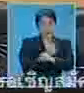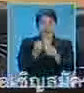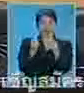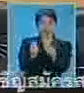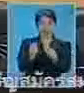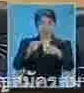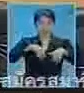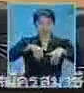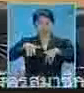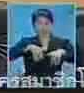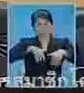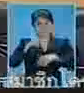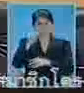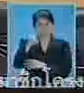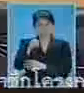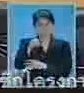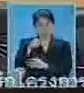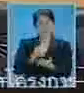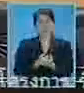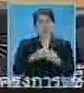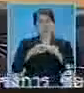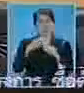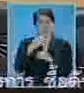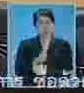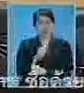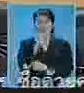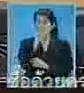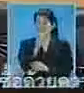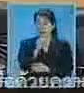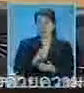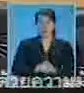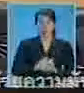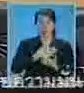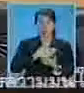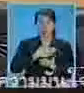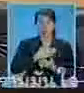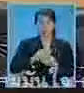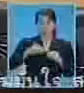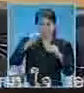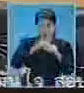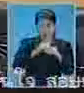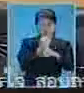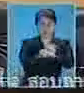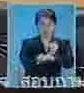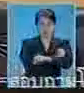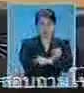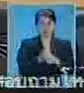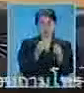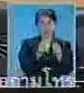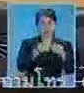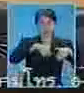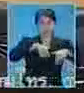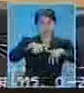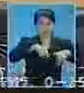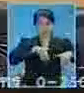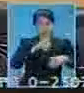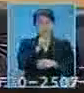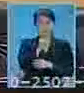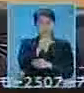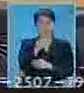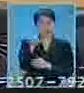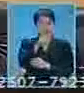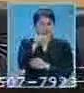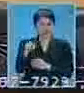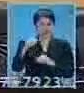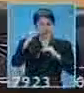ไว้ชัดนะครับว่าเราจะเพิ่มอัตราแรกอัตราค่าแรงขั้นต่ำให้กับพี่น้องประชาชน 25% ใน